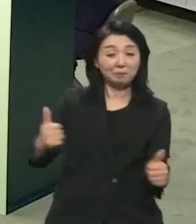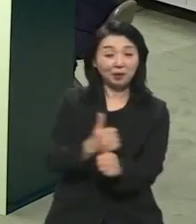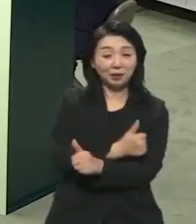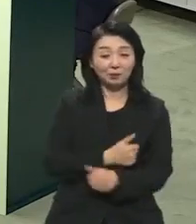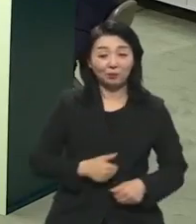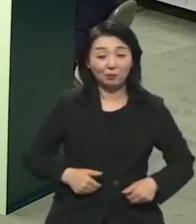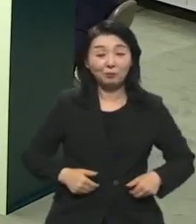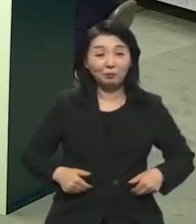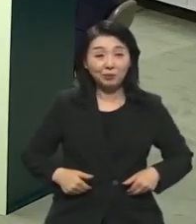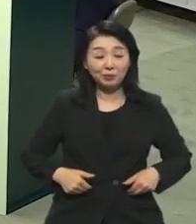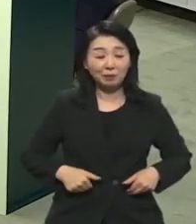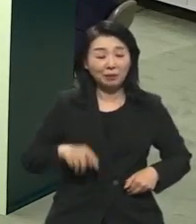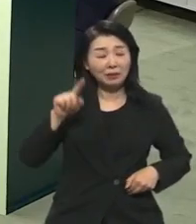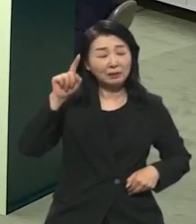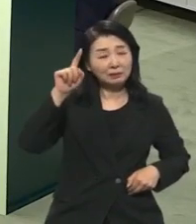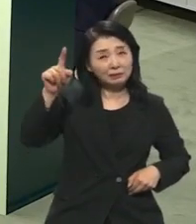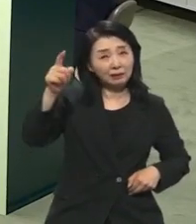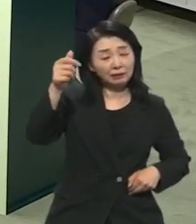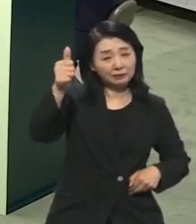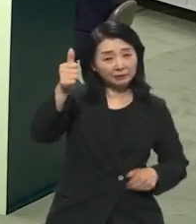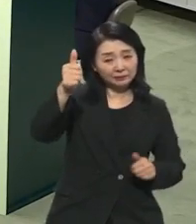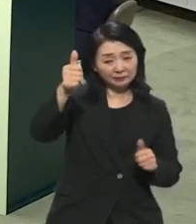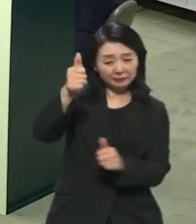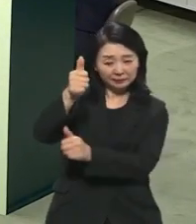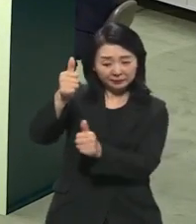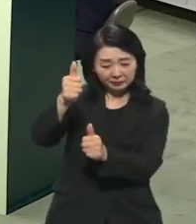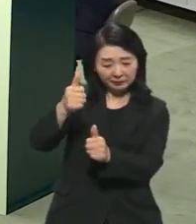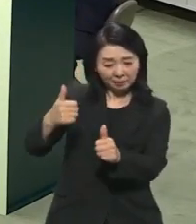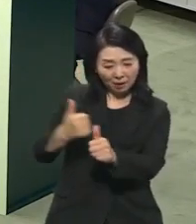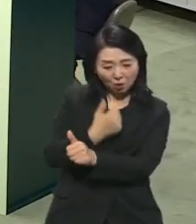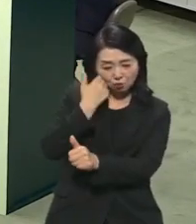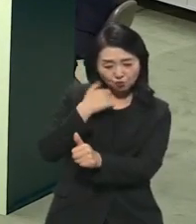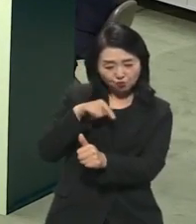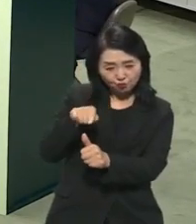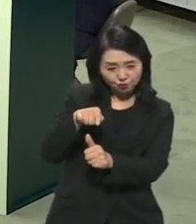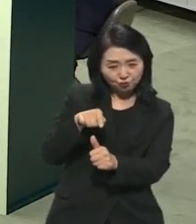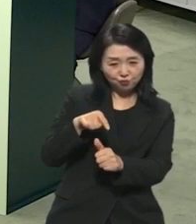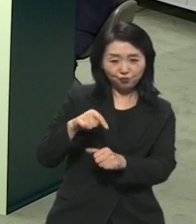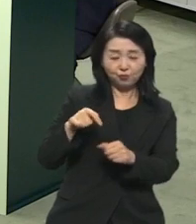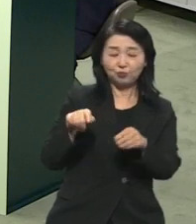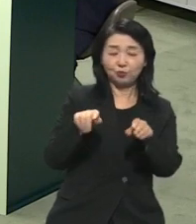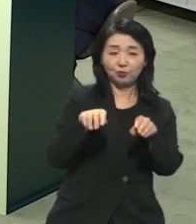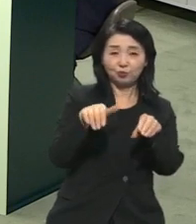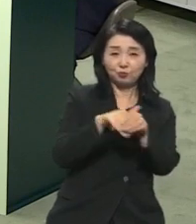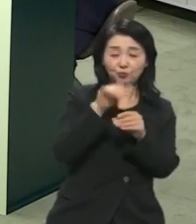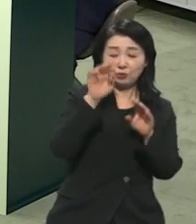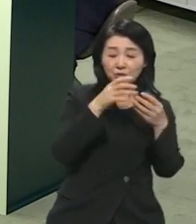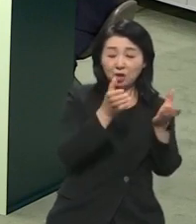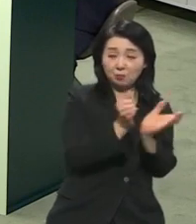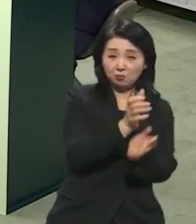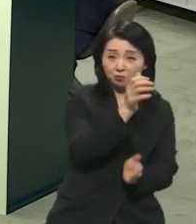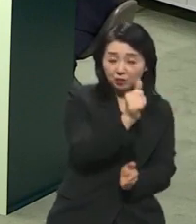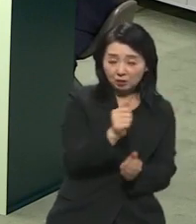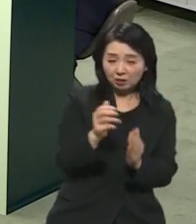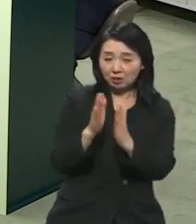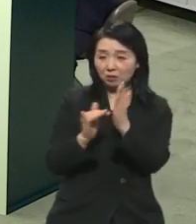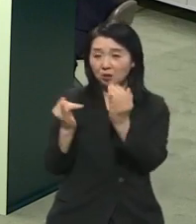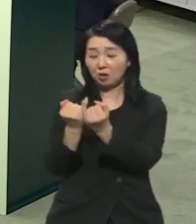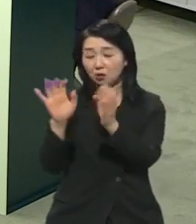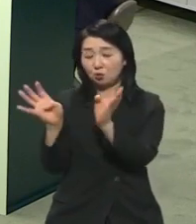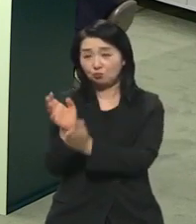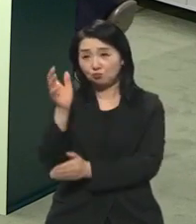뭐 내일 이르면 내일 개각 발표 있을 수 있고 문체부장관 국방부장관 또 여과부 장관 개각설까지 있는데